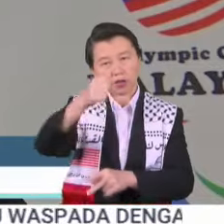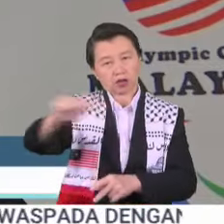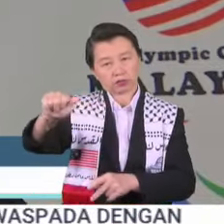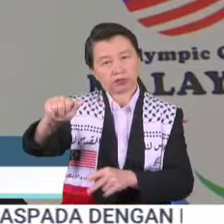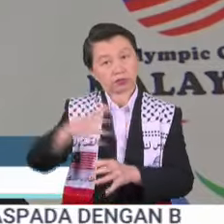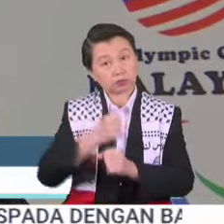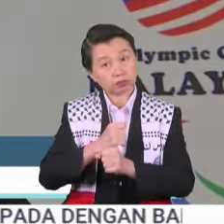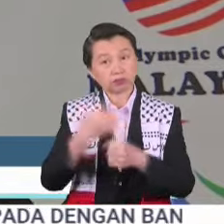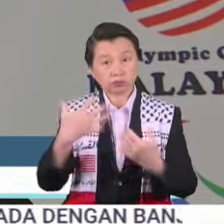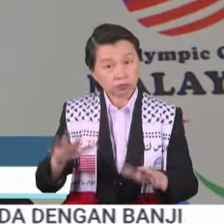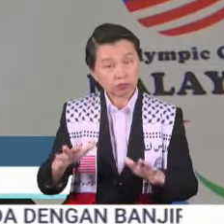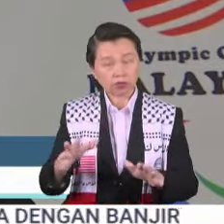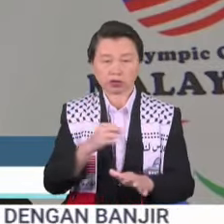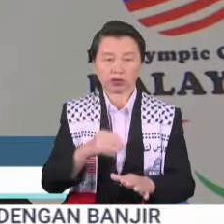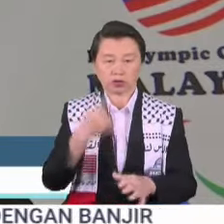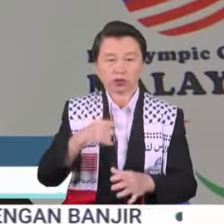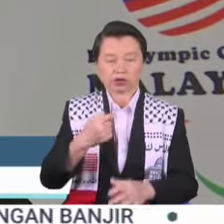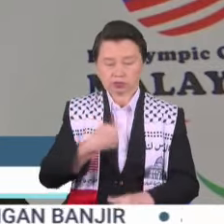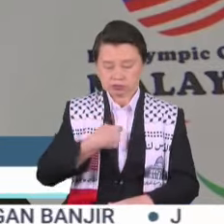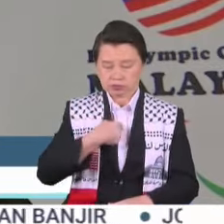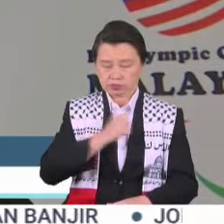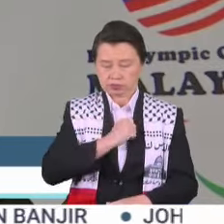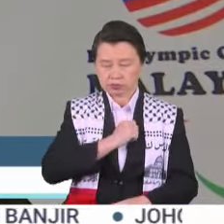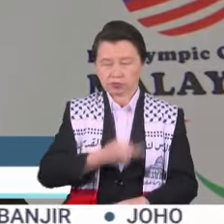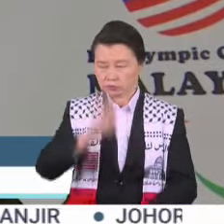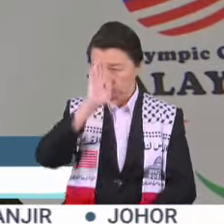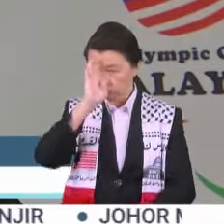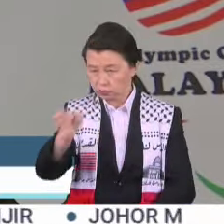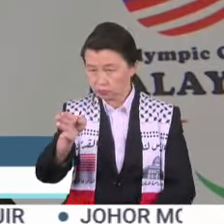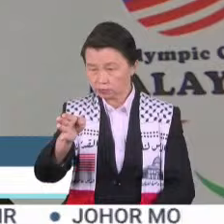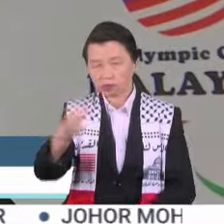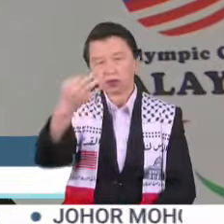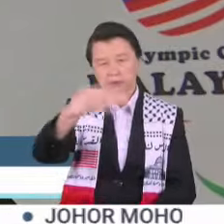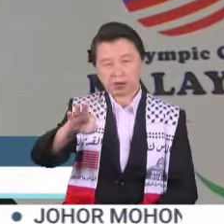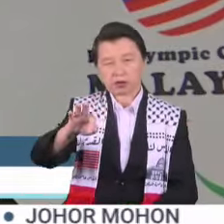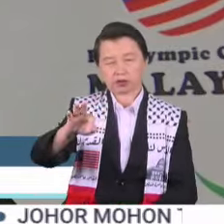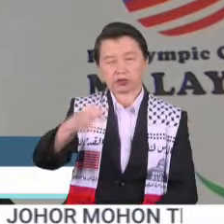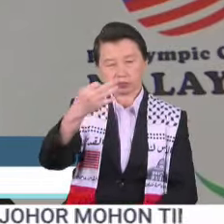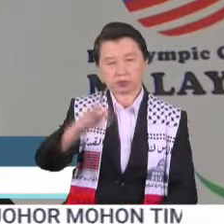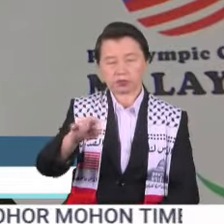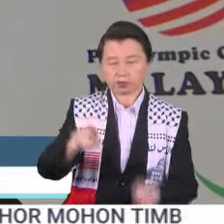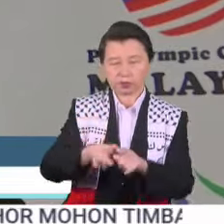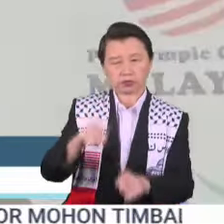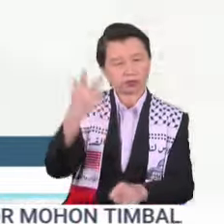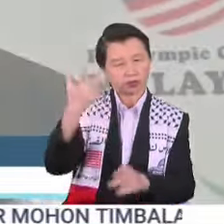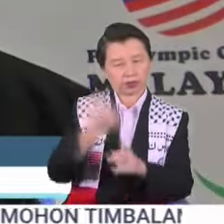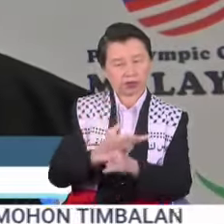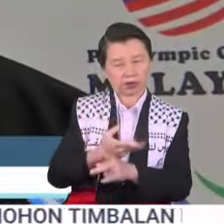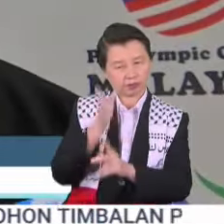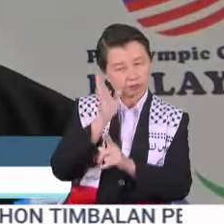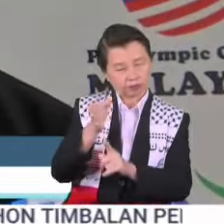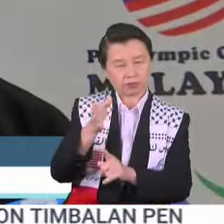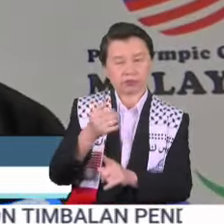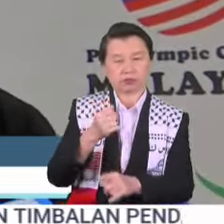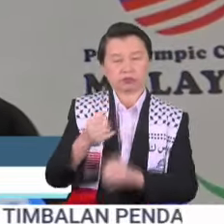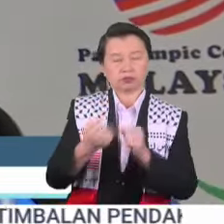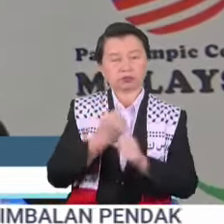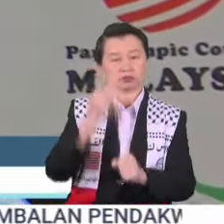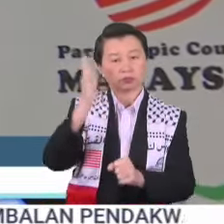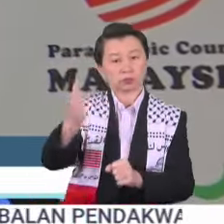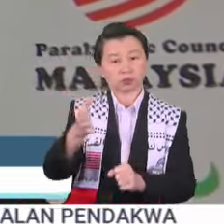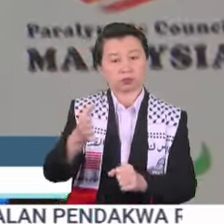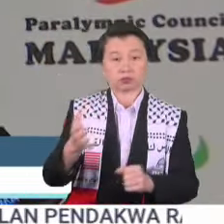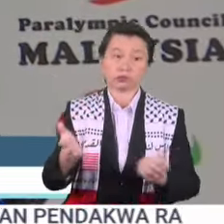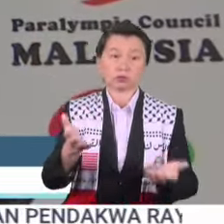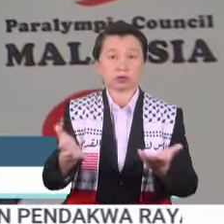saya untuk diri saya sendiri saya fokus dan target Paris pun 3 kali juga saya hat-trick. Target taruhan